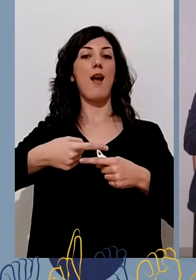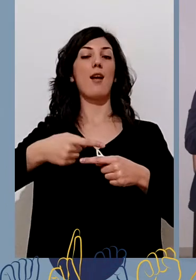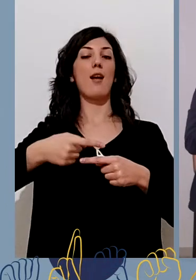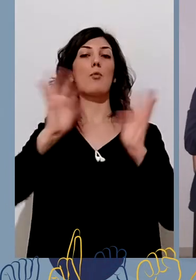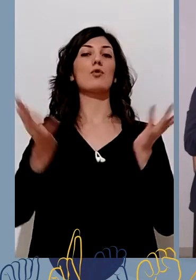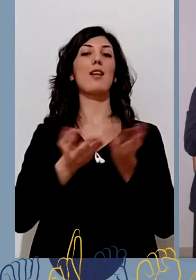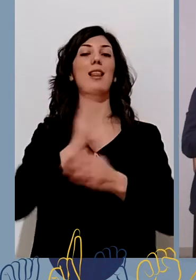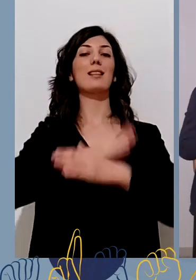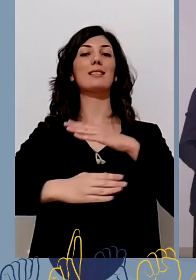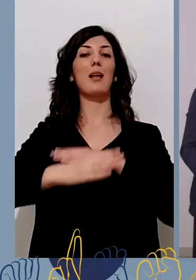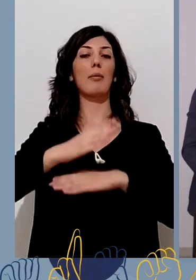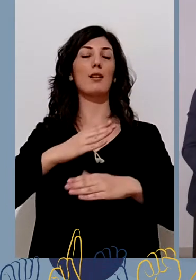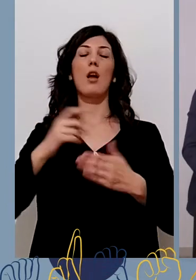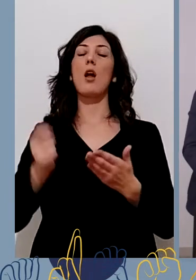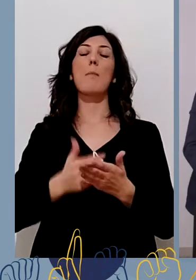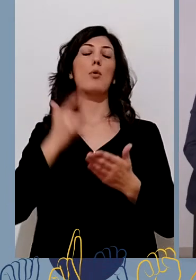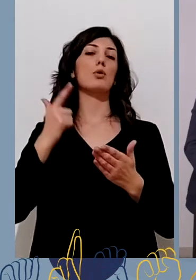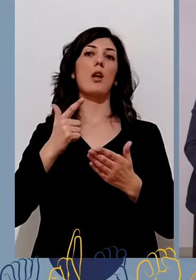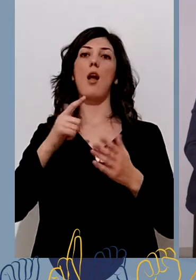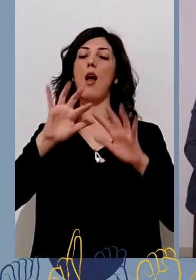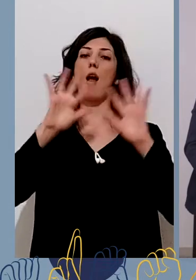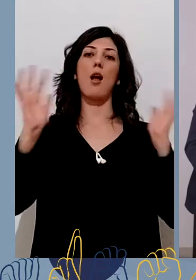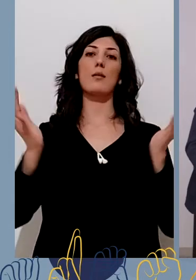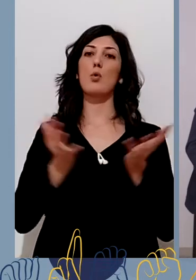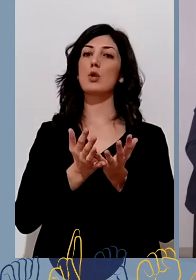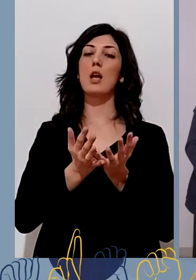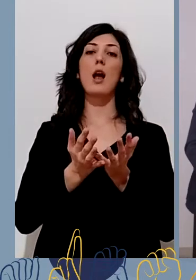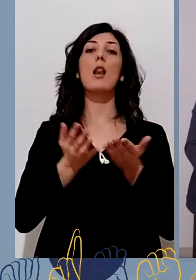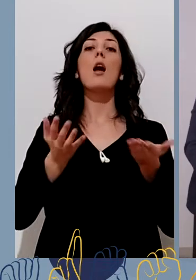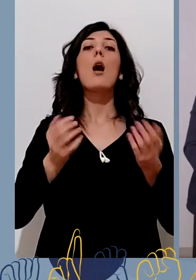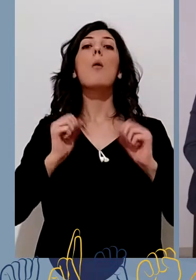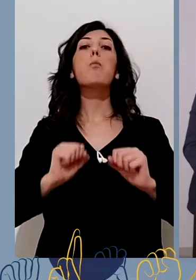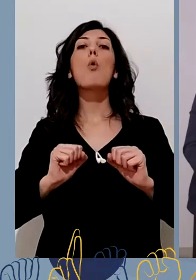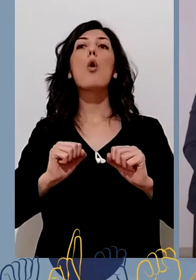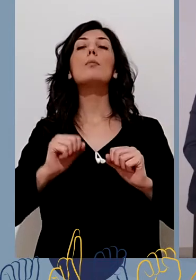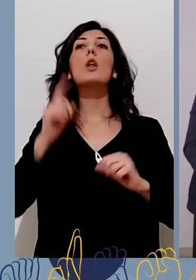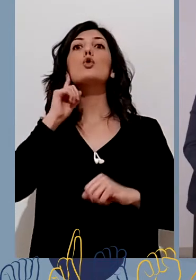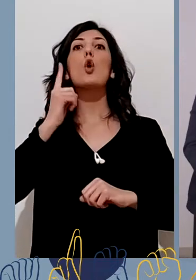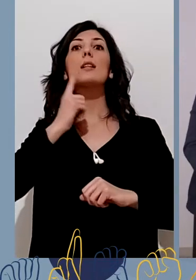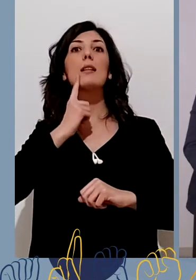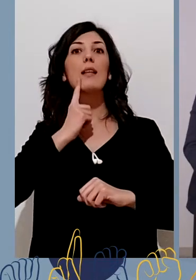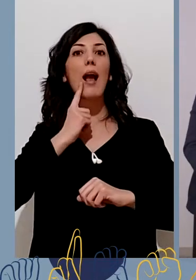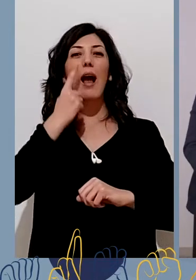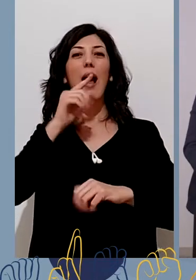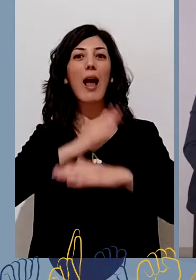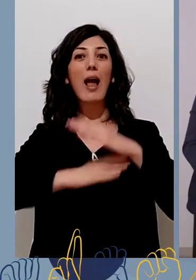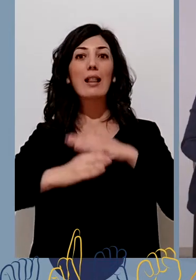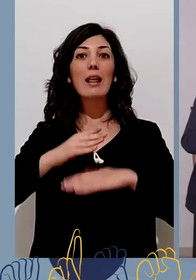importante a livello globale, diciamo, si può considerare un vero handicap la sordità? Allora, la sordità,